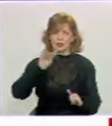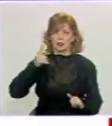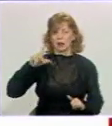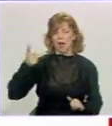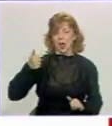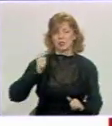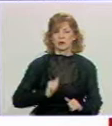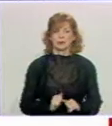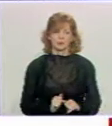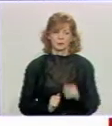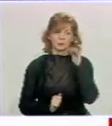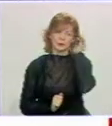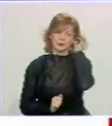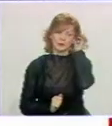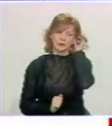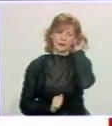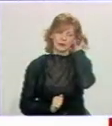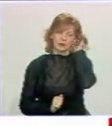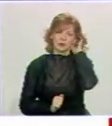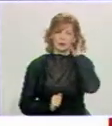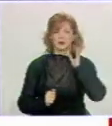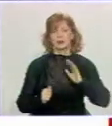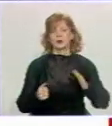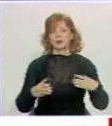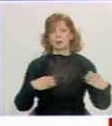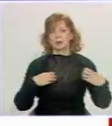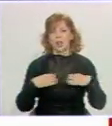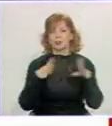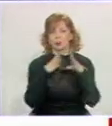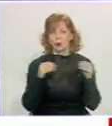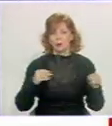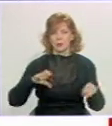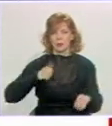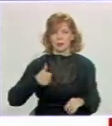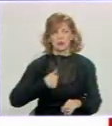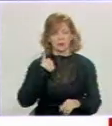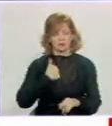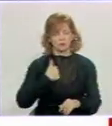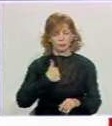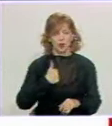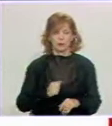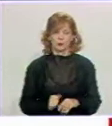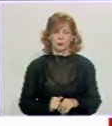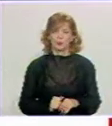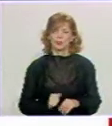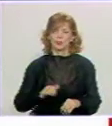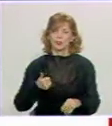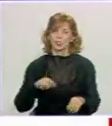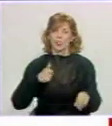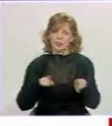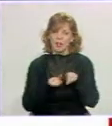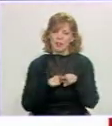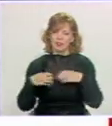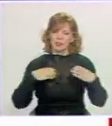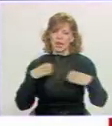actor al scenei craiovene, al Teatrului Românesc și, de ce nu, al Teatrului European. Este vorba